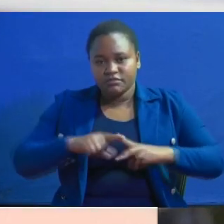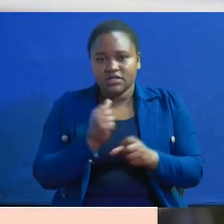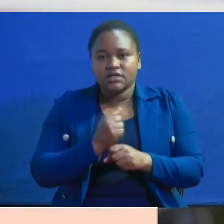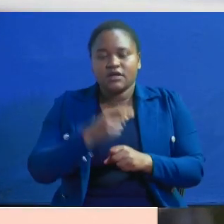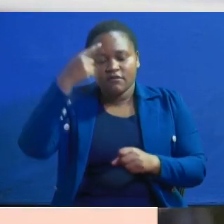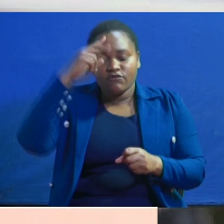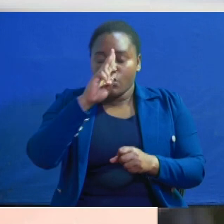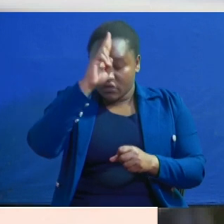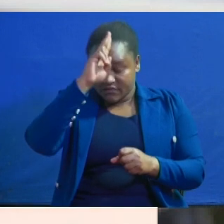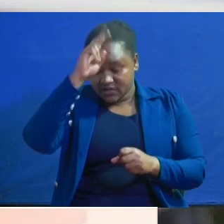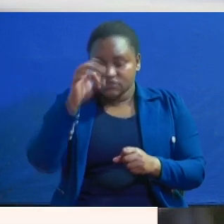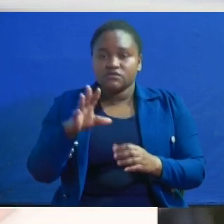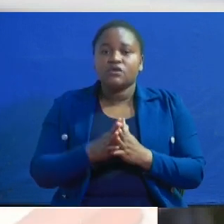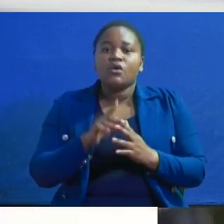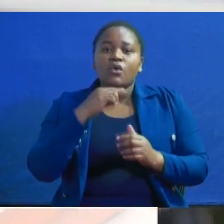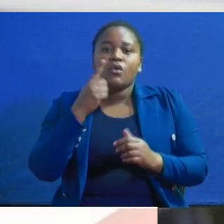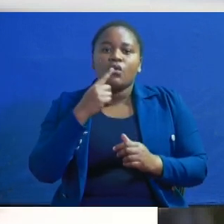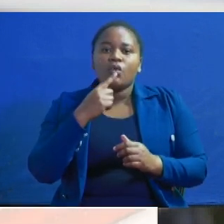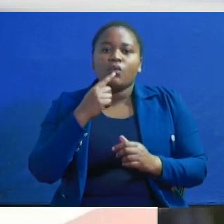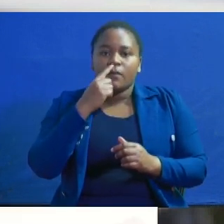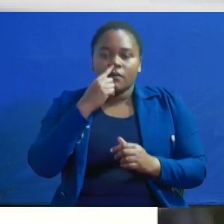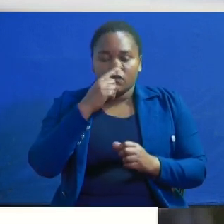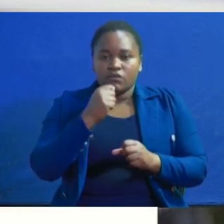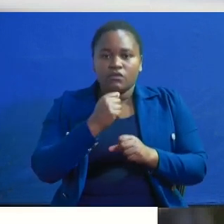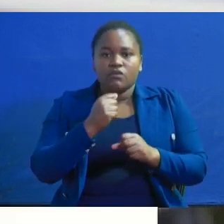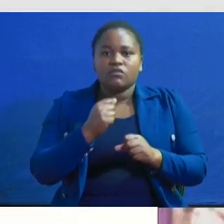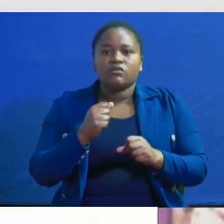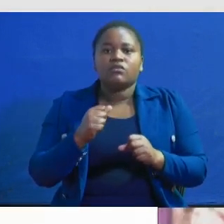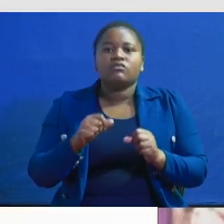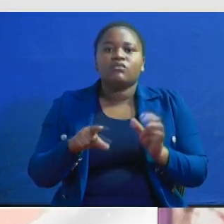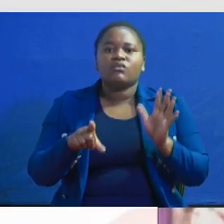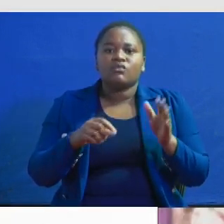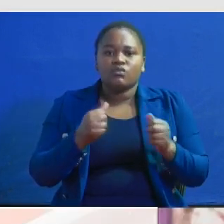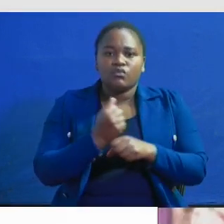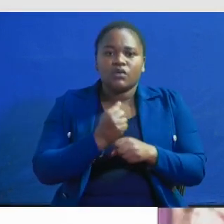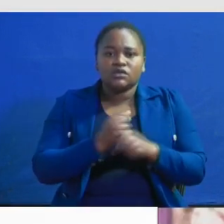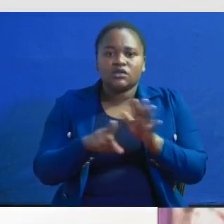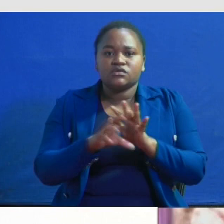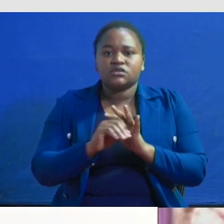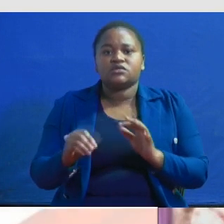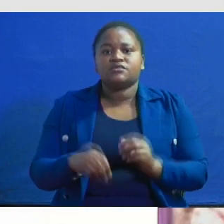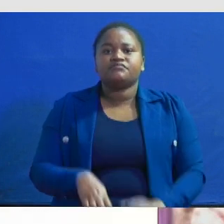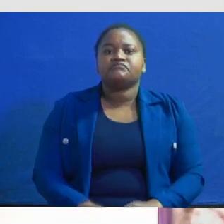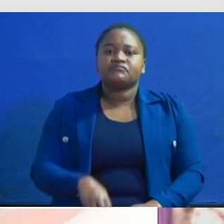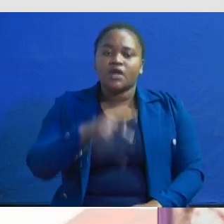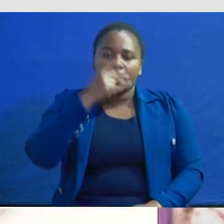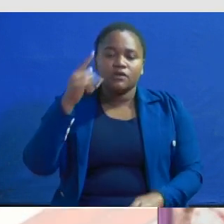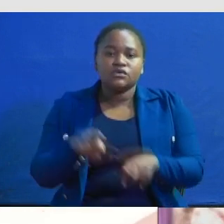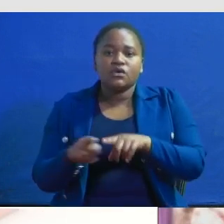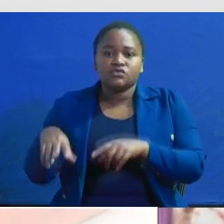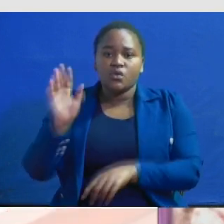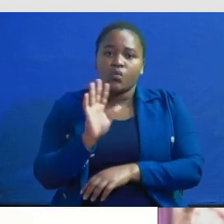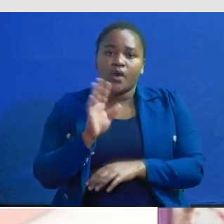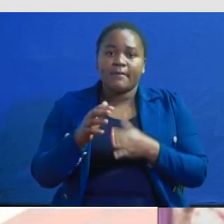dhidi ya maafisa wa polisi waliovunja sheria. Kalonzo Musyoka, kiongozi wa chama cha Wiper,